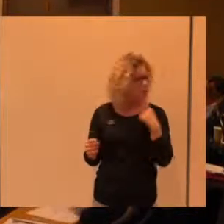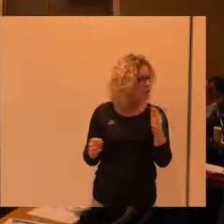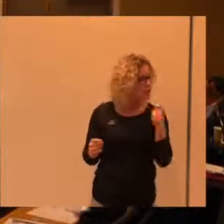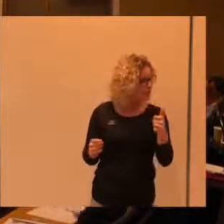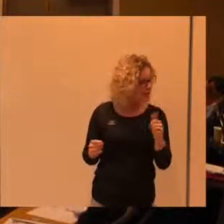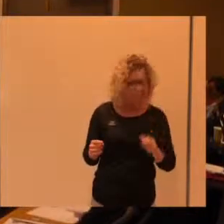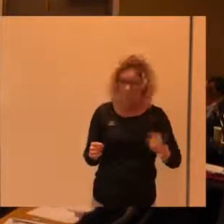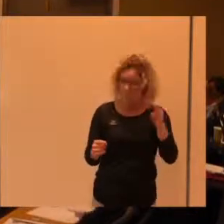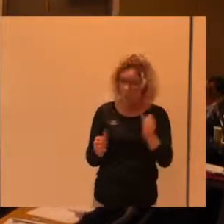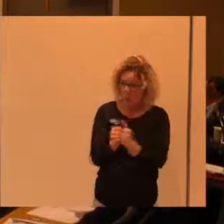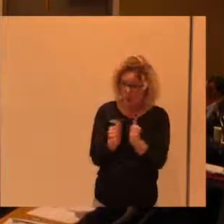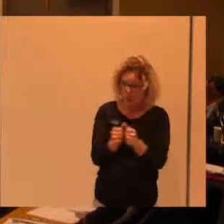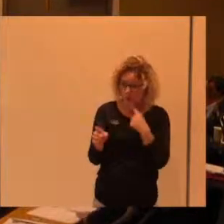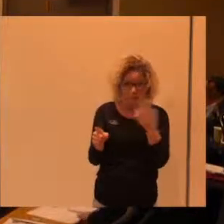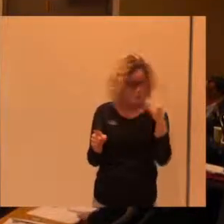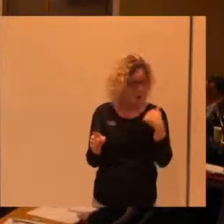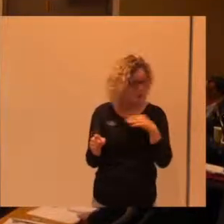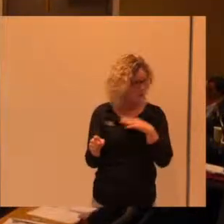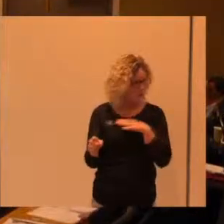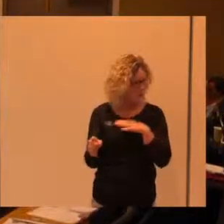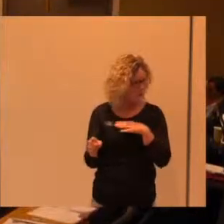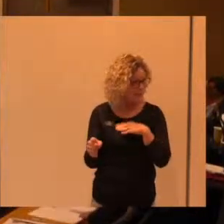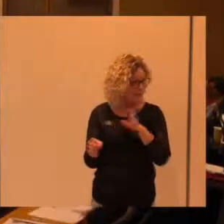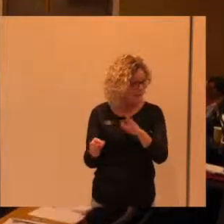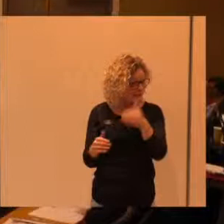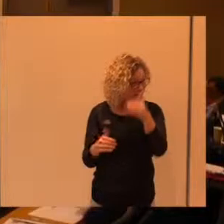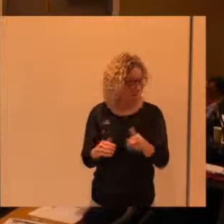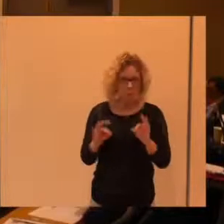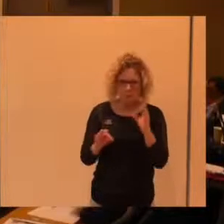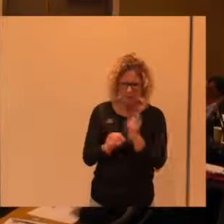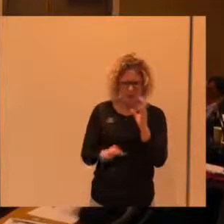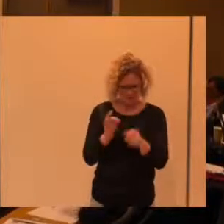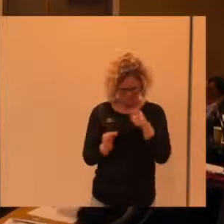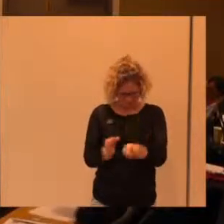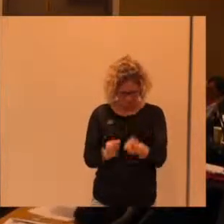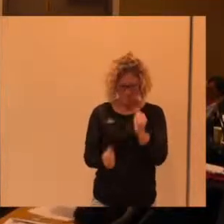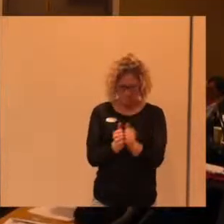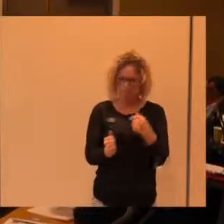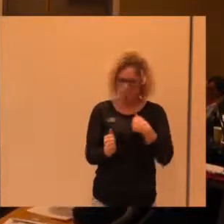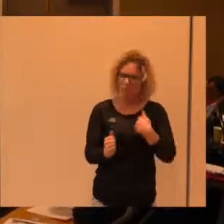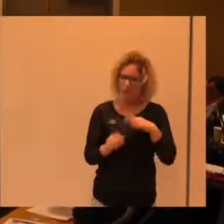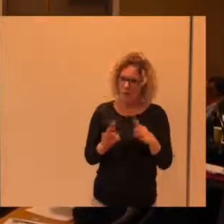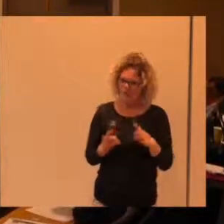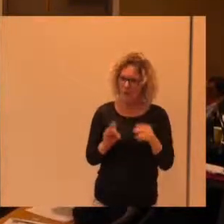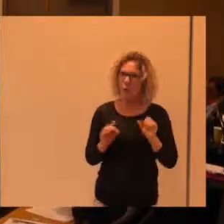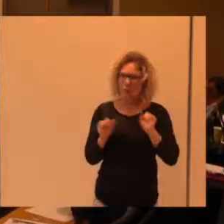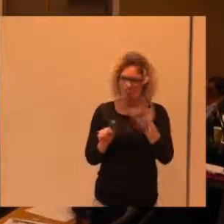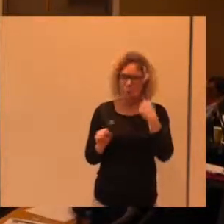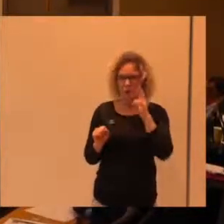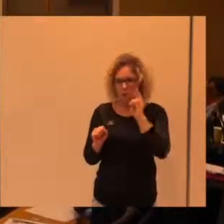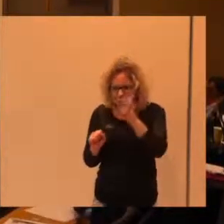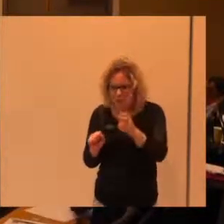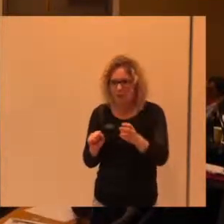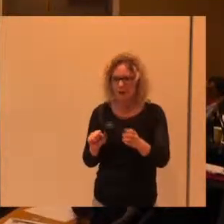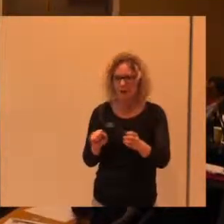miljoner objekt? Så får vi ett problem med att hitta just det objekt jag vill ha. Alltså jag måste kunna söka